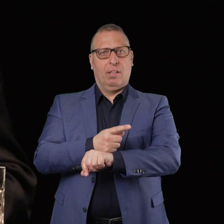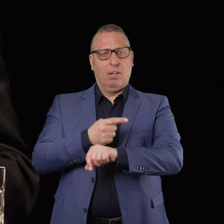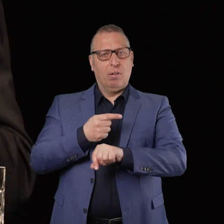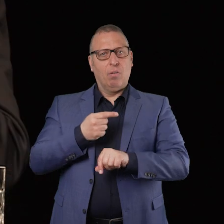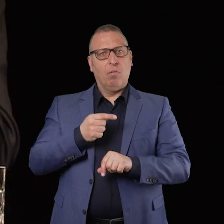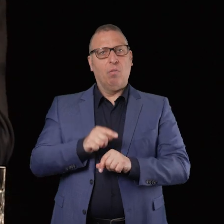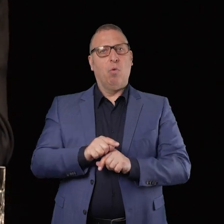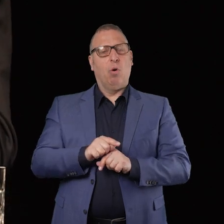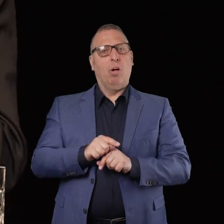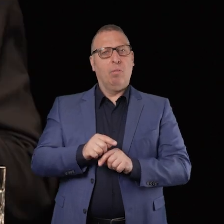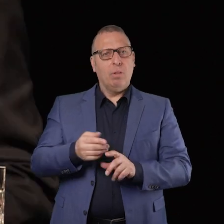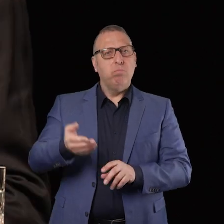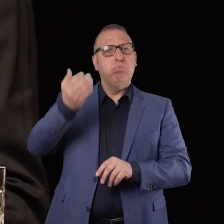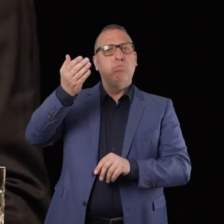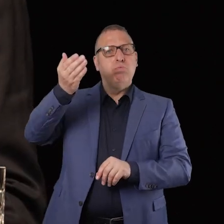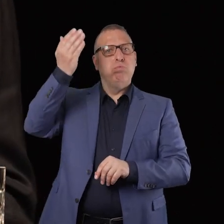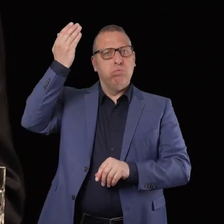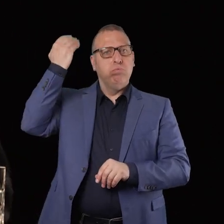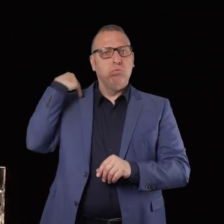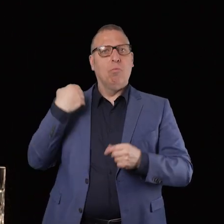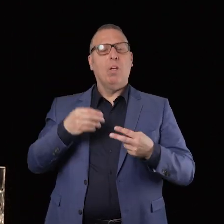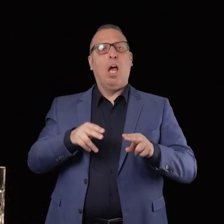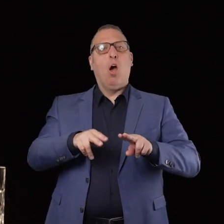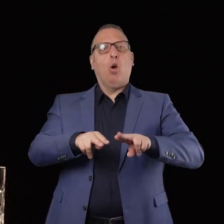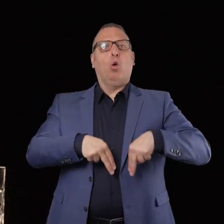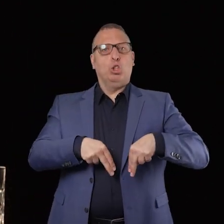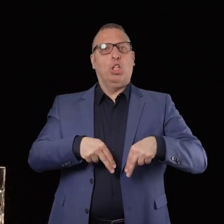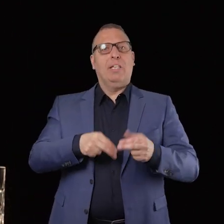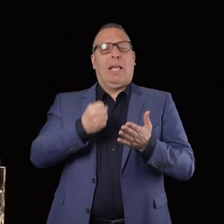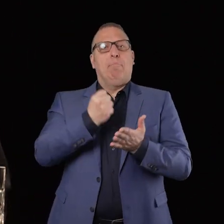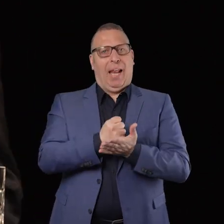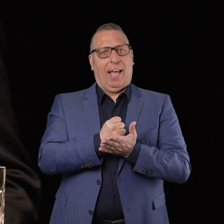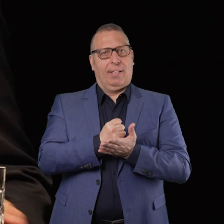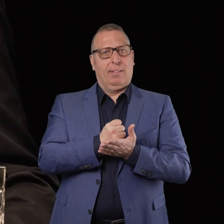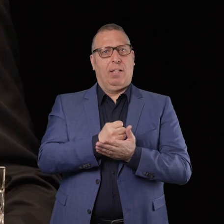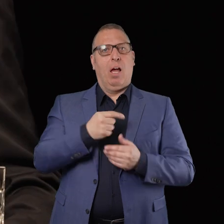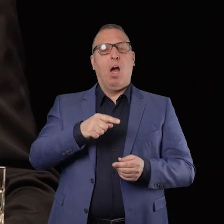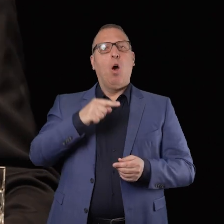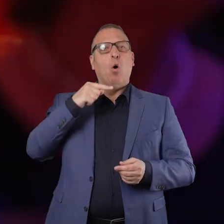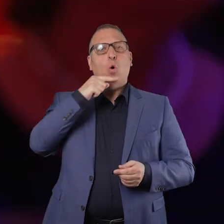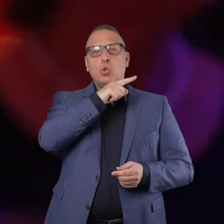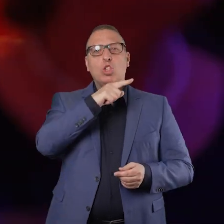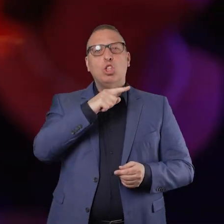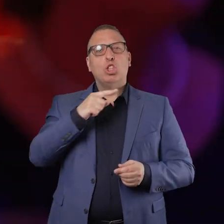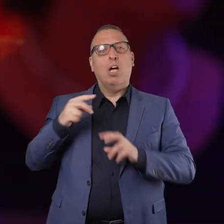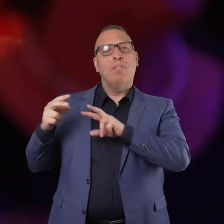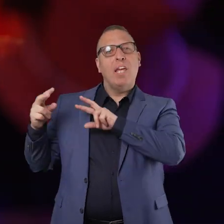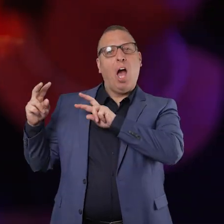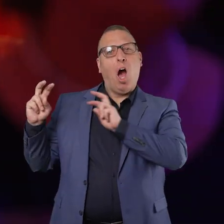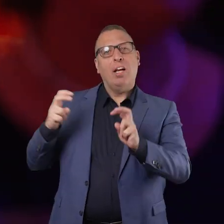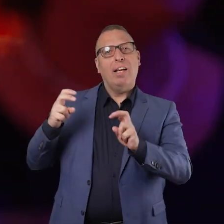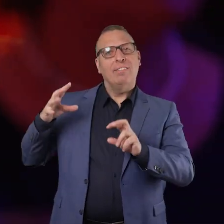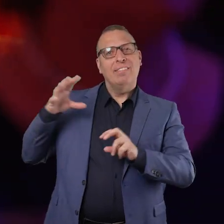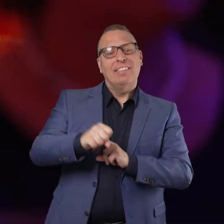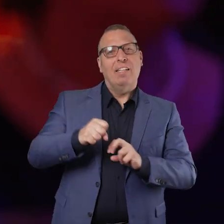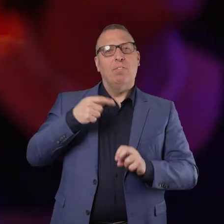die vergangenen Jahre von einem Rückschritt der Entwicklung geprägt. Der russische Angriffskrieg gegen die